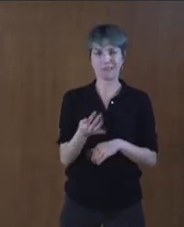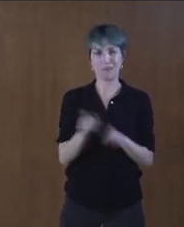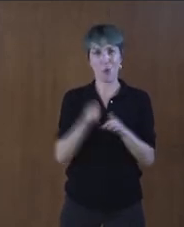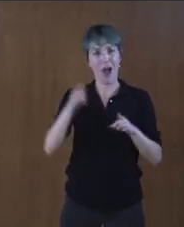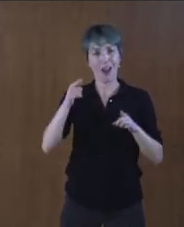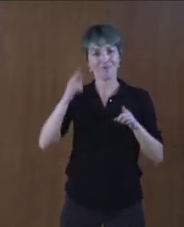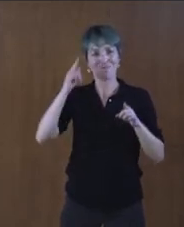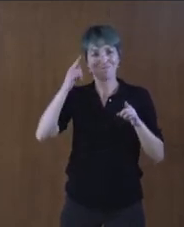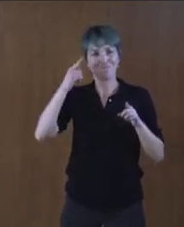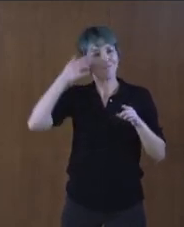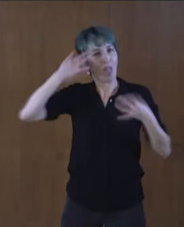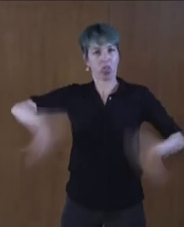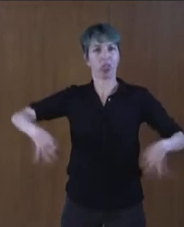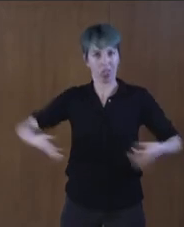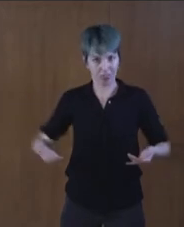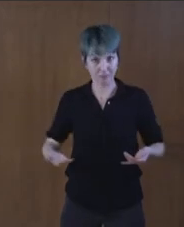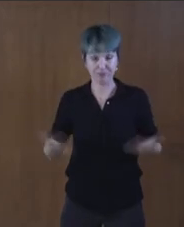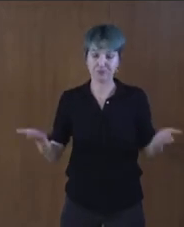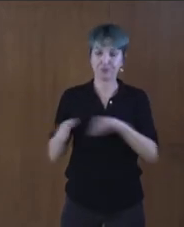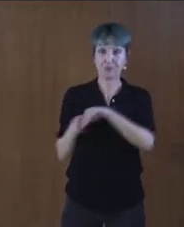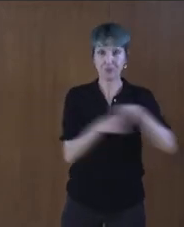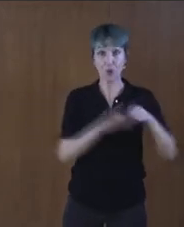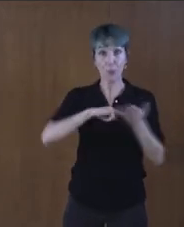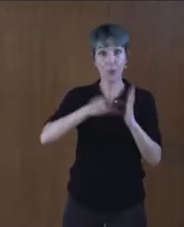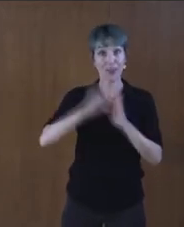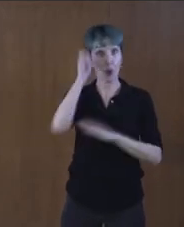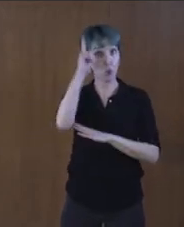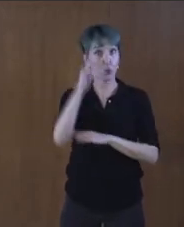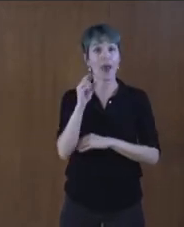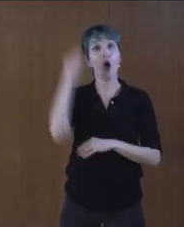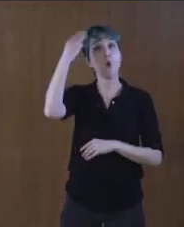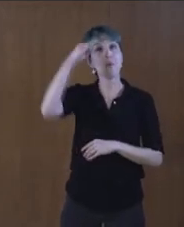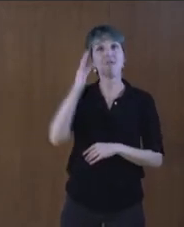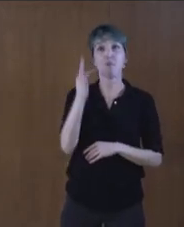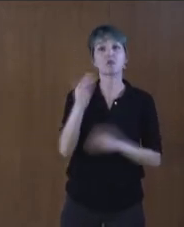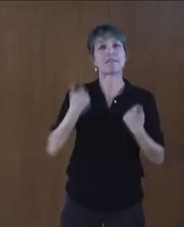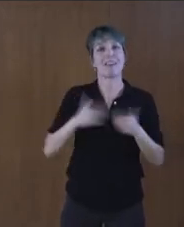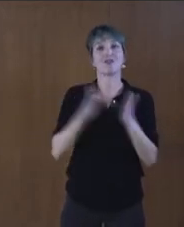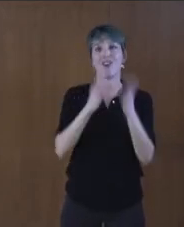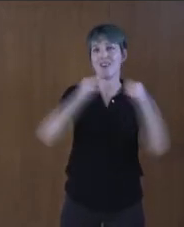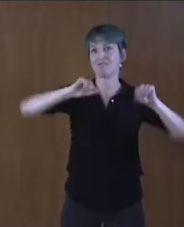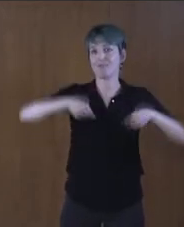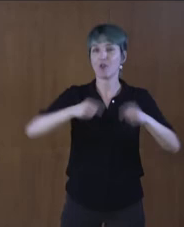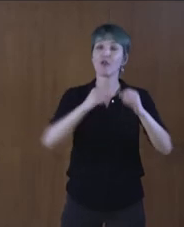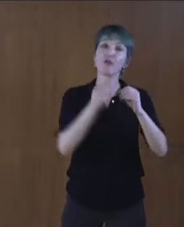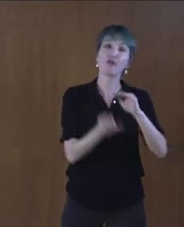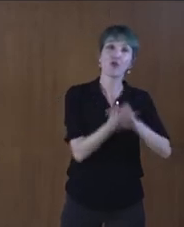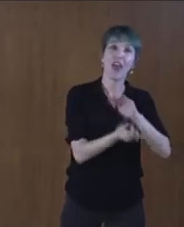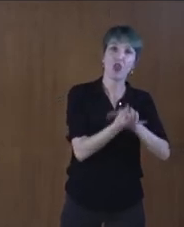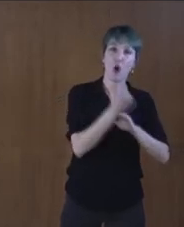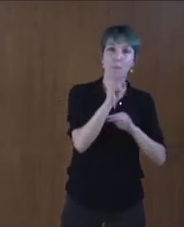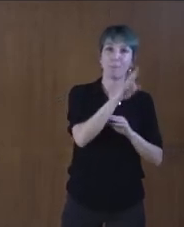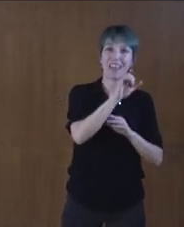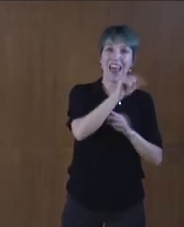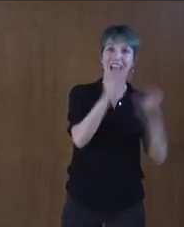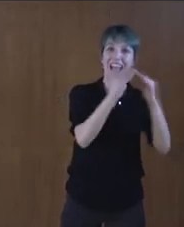projecte Cultura UPF Plus compta ja amb els convenis amb la Fundació Vilacases i la